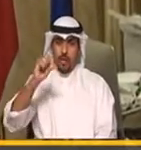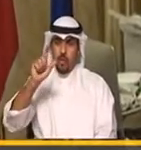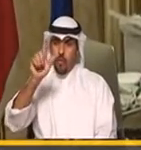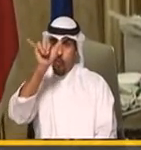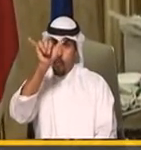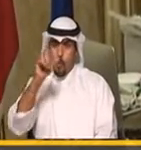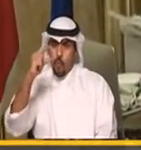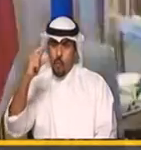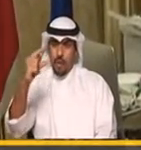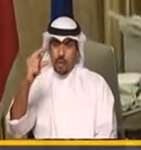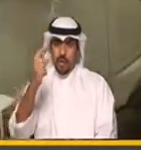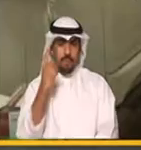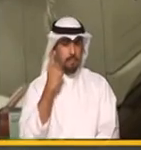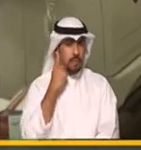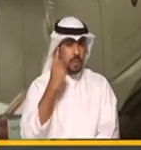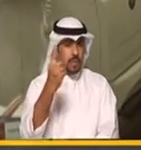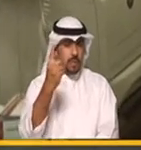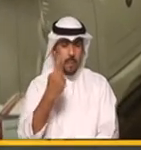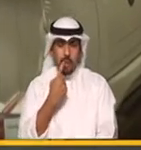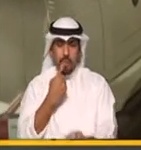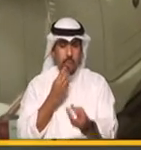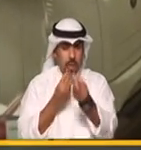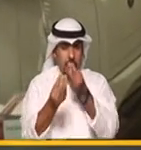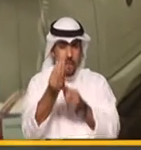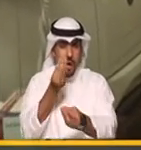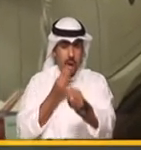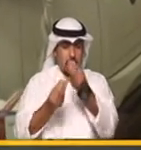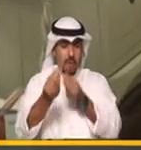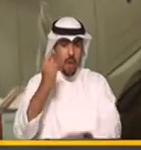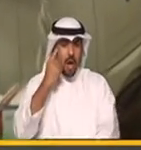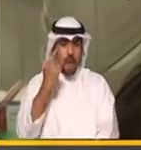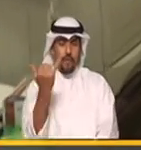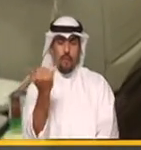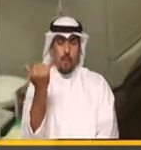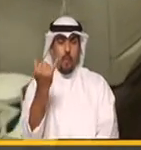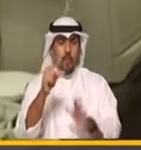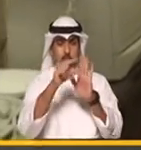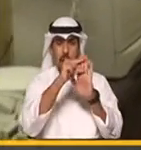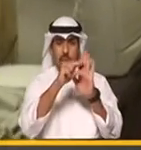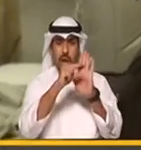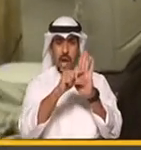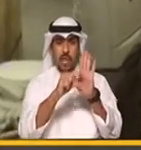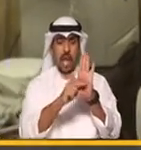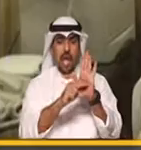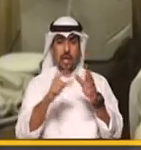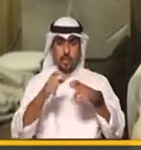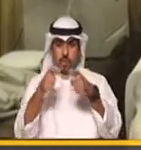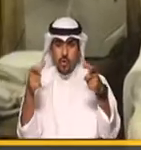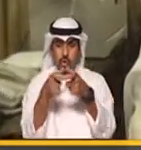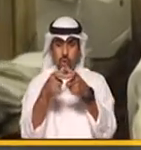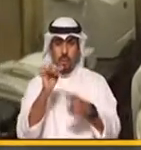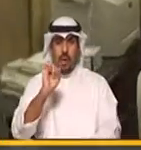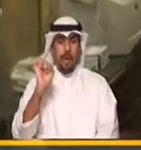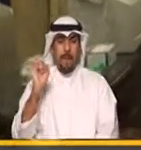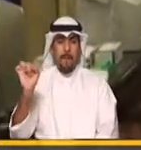واستمع معاليه الى ايجاز عن اهم محاور ونتائج الاجتماع الطارئ لمديري اجهزه